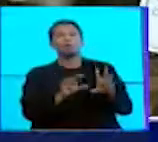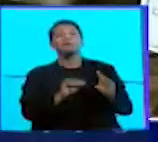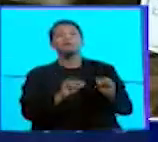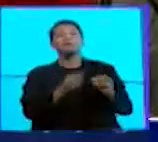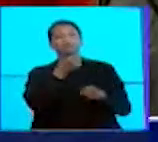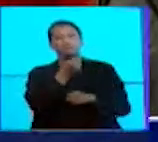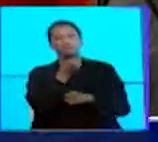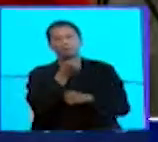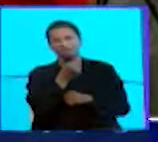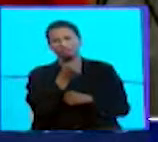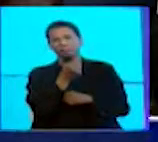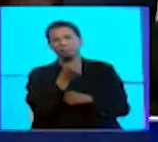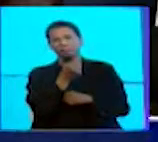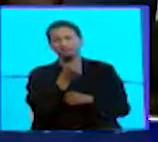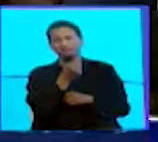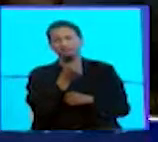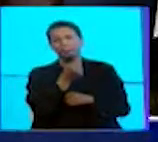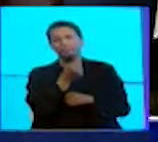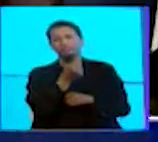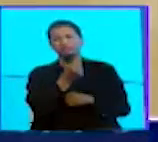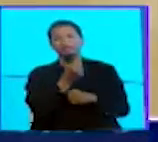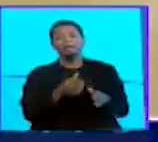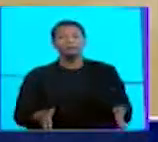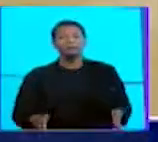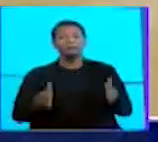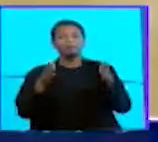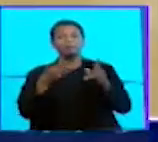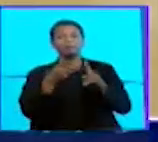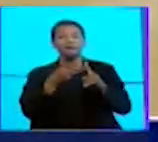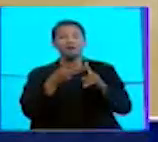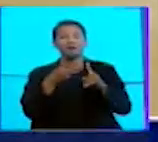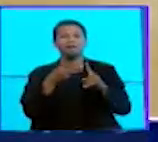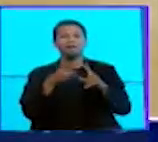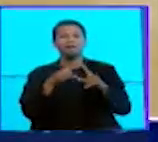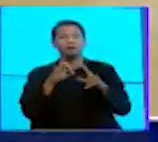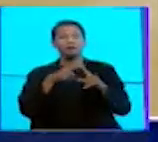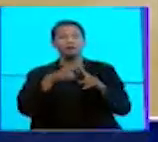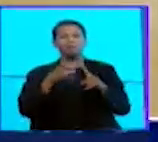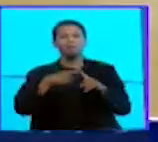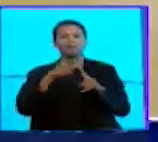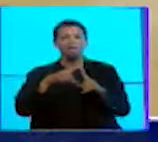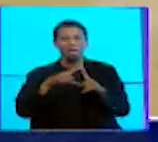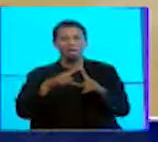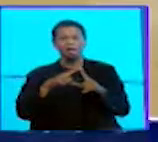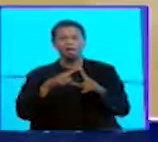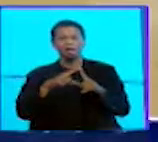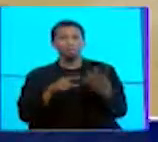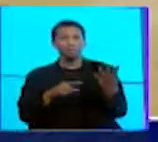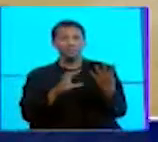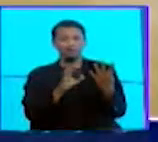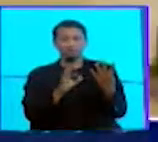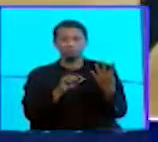Balai Kota DKI Jakarta. Untuk hari ini sendiri setidaknya diikuti oleh 400 sampai 500 para pekerja media yang